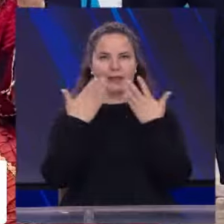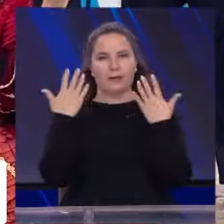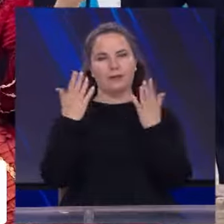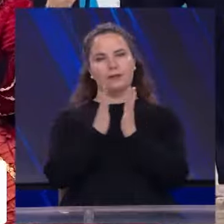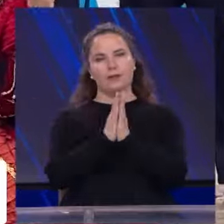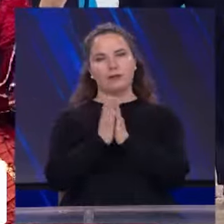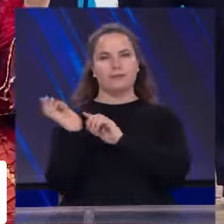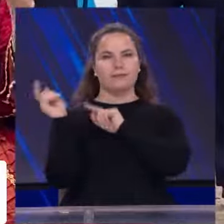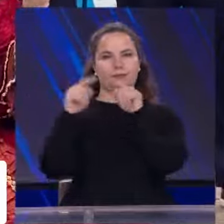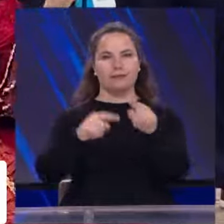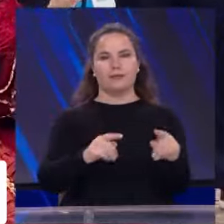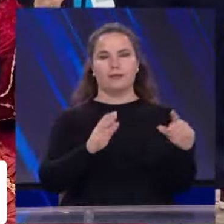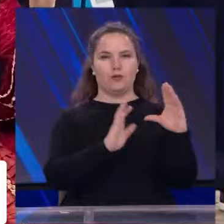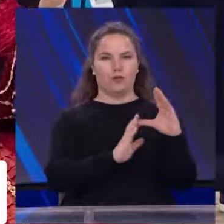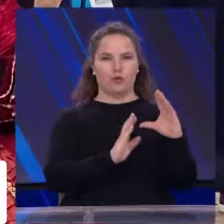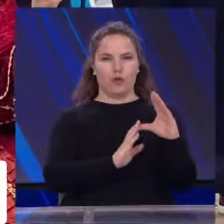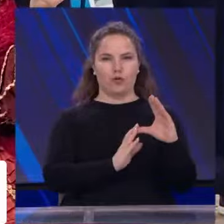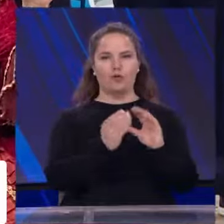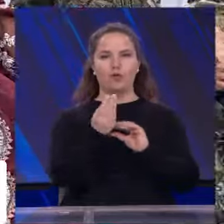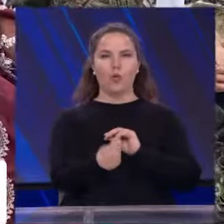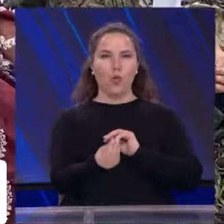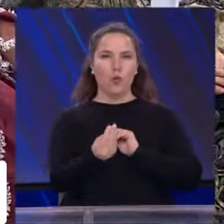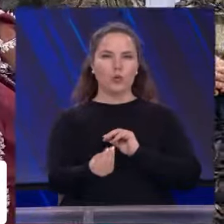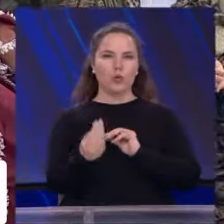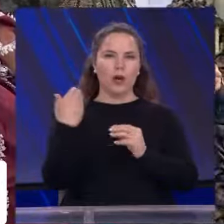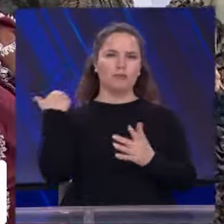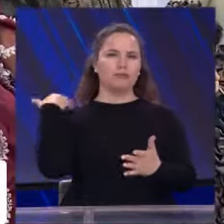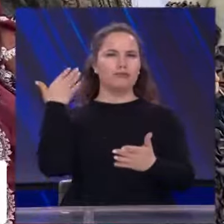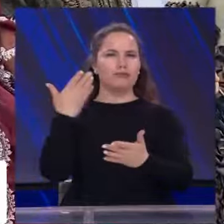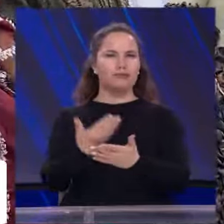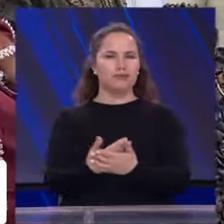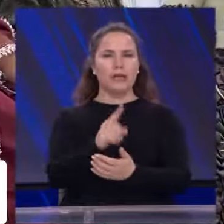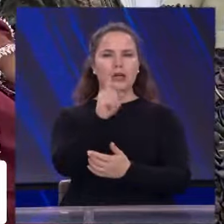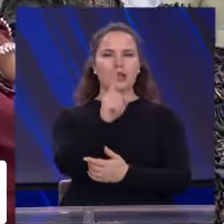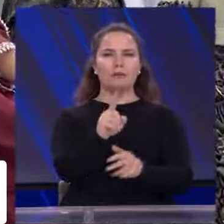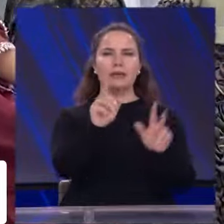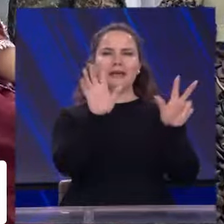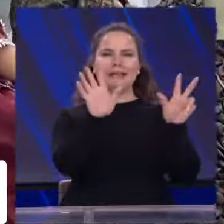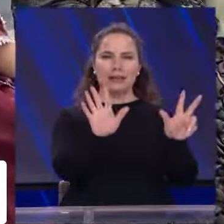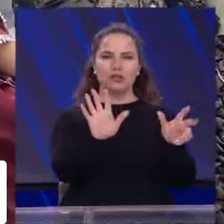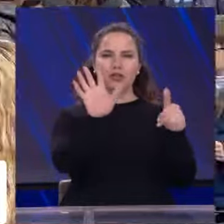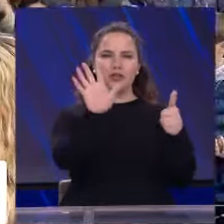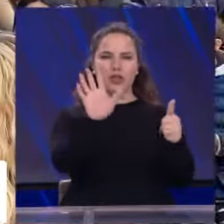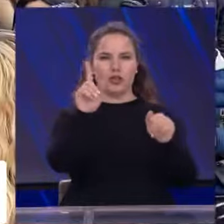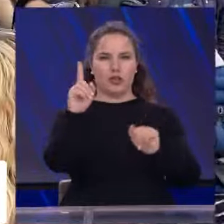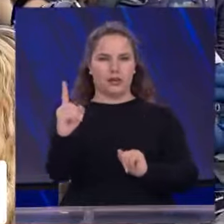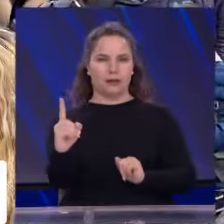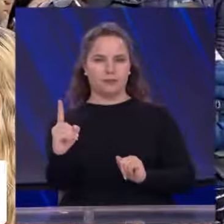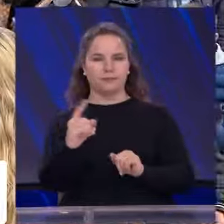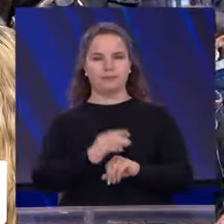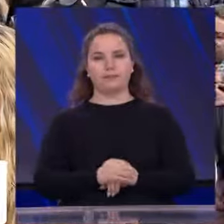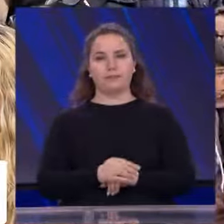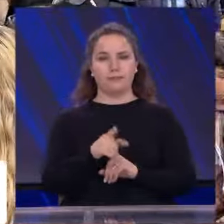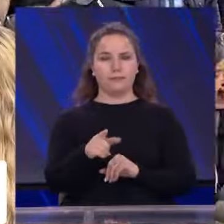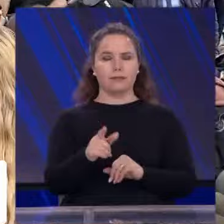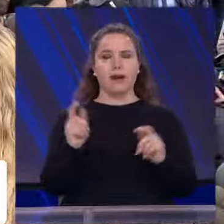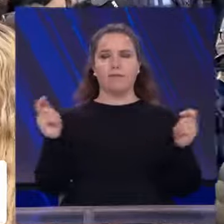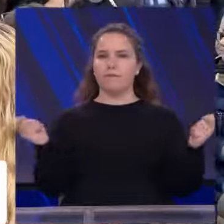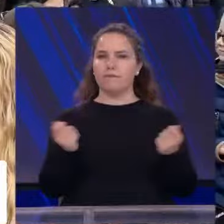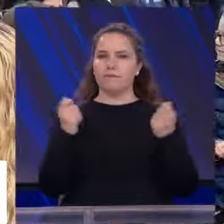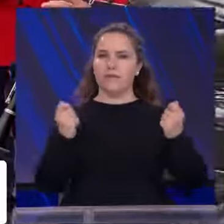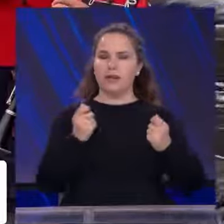tradit e hershme festive që në kryeqendrën e Veriut daton prej vitit 1861. Magjia e festës e